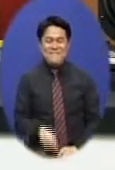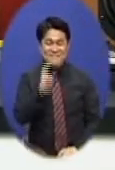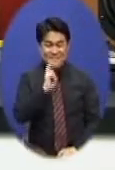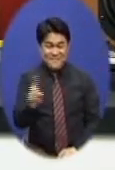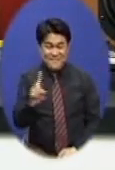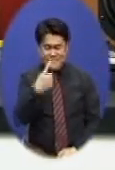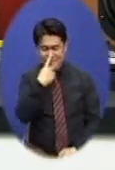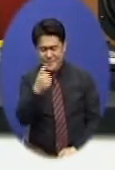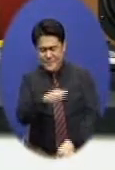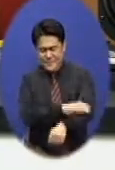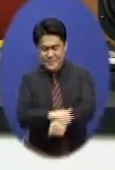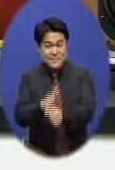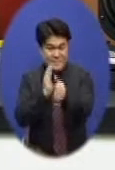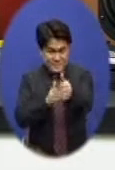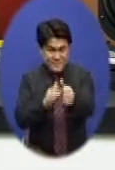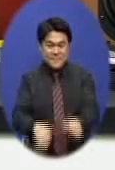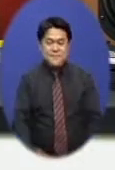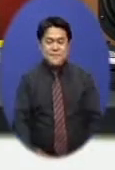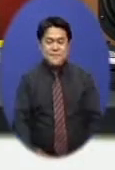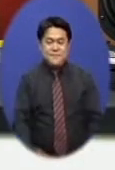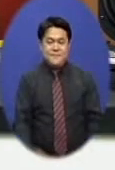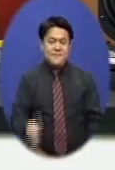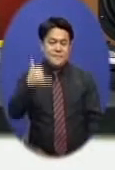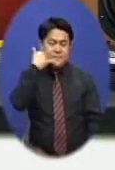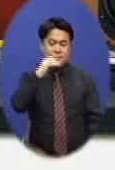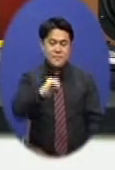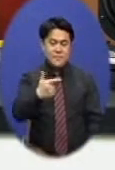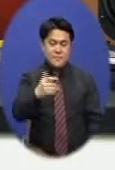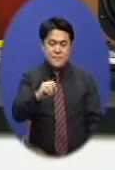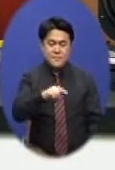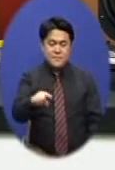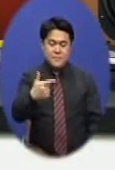노래 멋지게 해주시기 바랍니다. 네. ARS